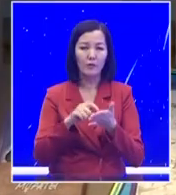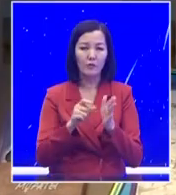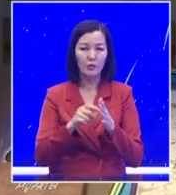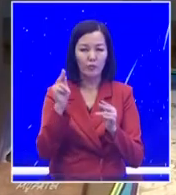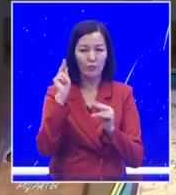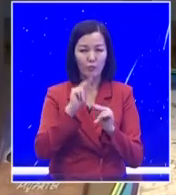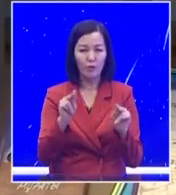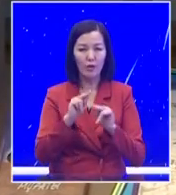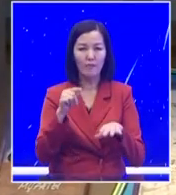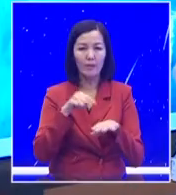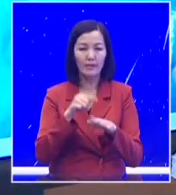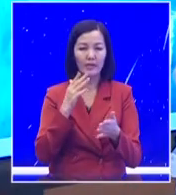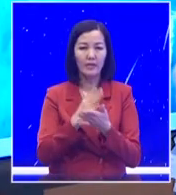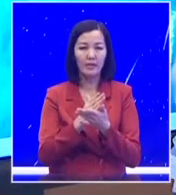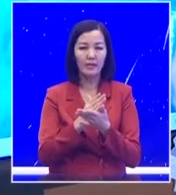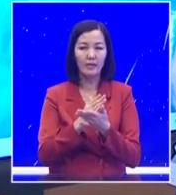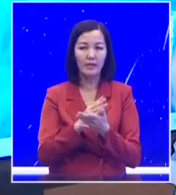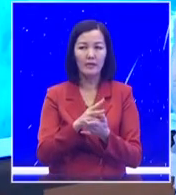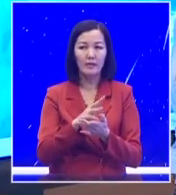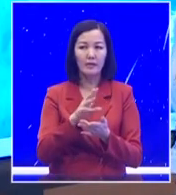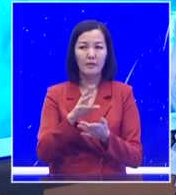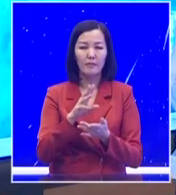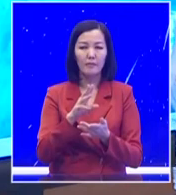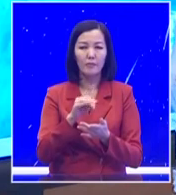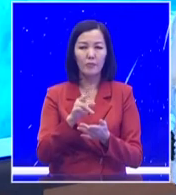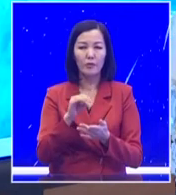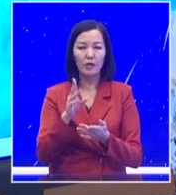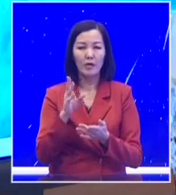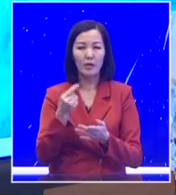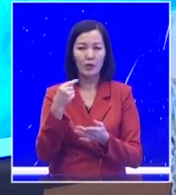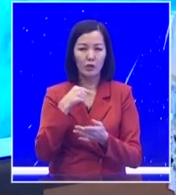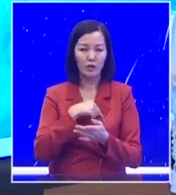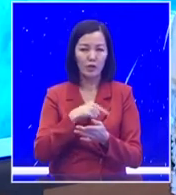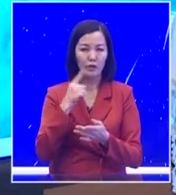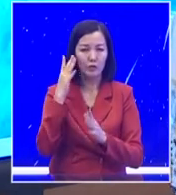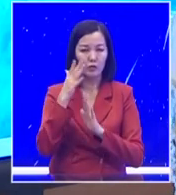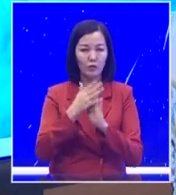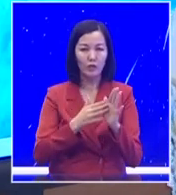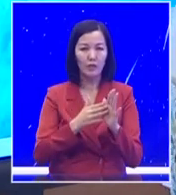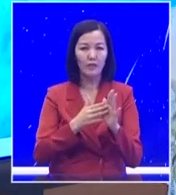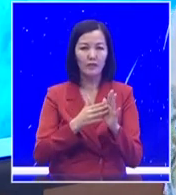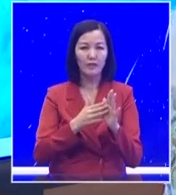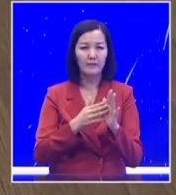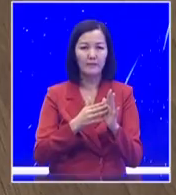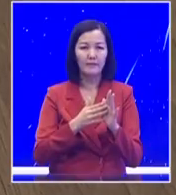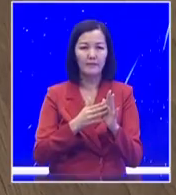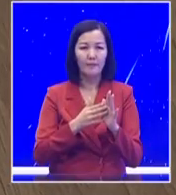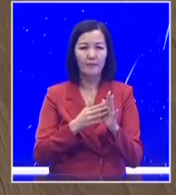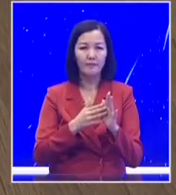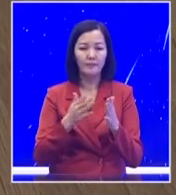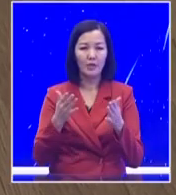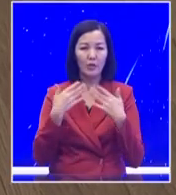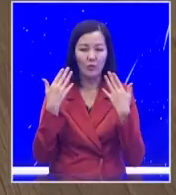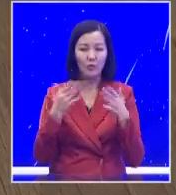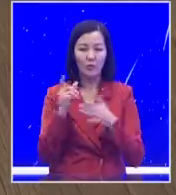болатын. Мұқағали ол әрбір адамның жанын түсіндіретін бір өлеңдері сондай жеңіл